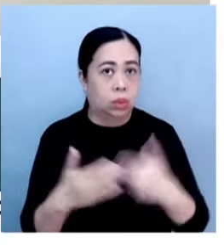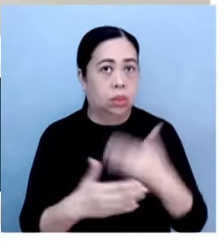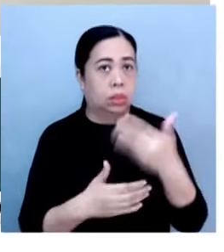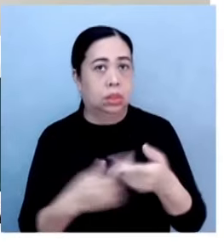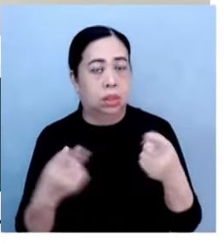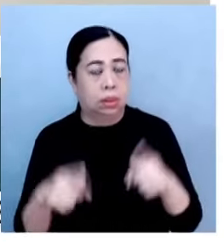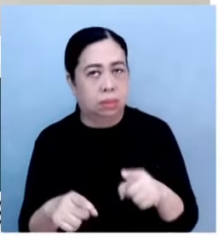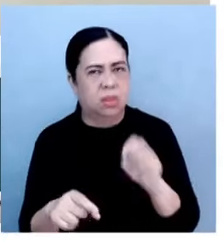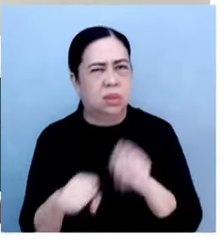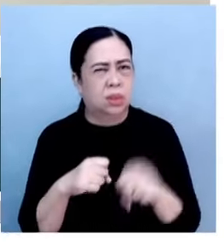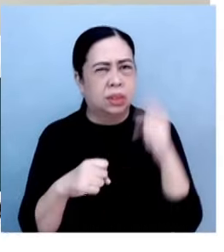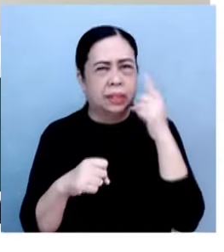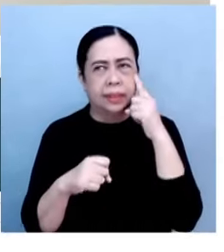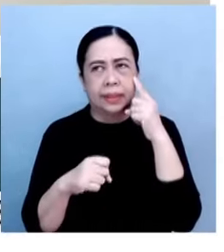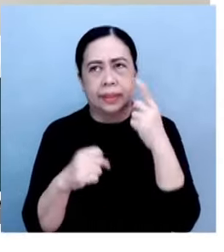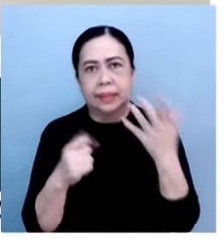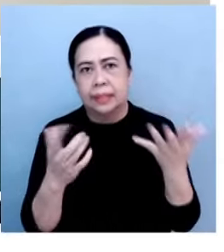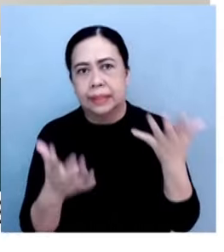So